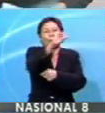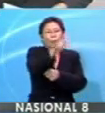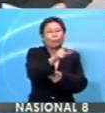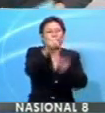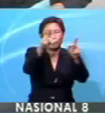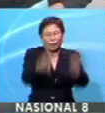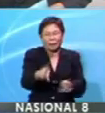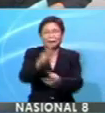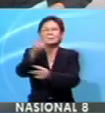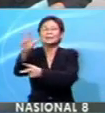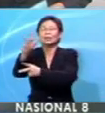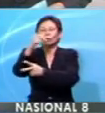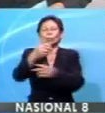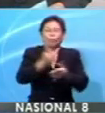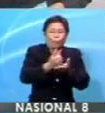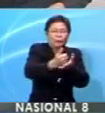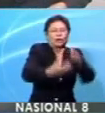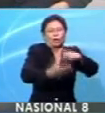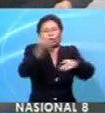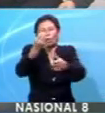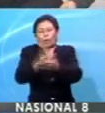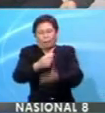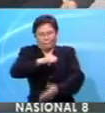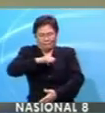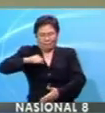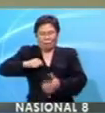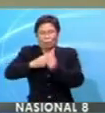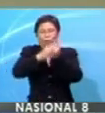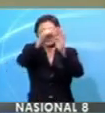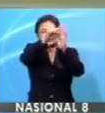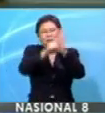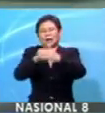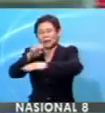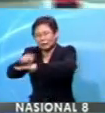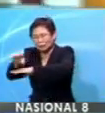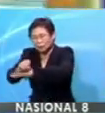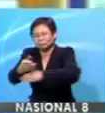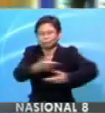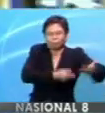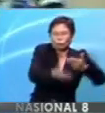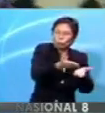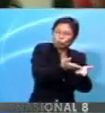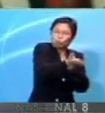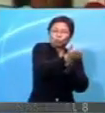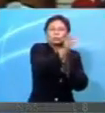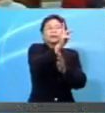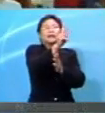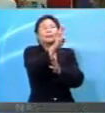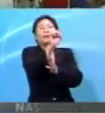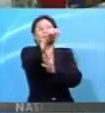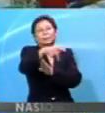untuk membantu membuat pengeluaran ahli-ahli yang memenuhi syarat-syarat dinasihatkan berurusan terus dengan